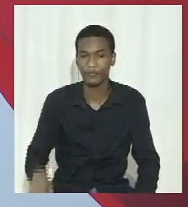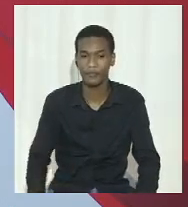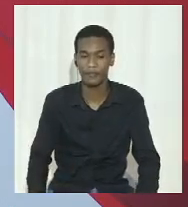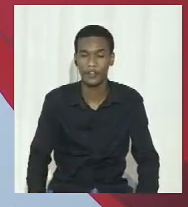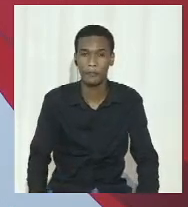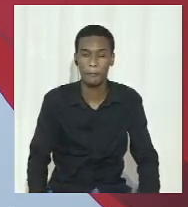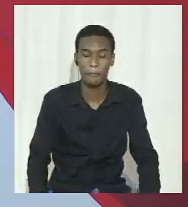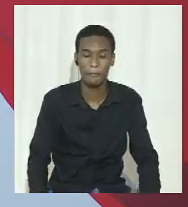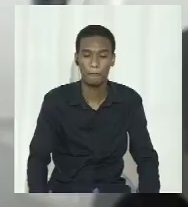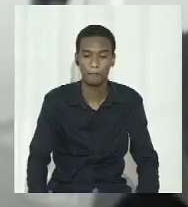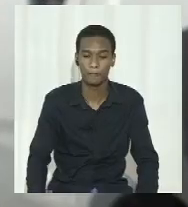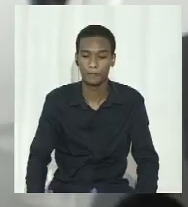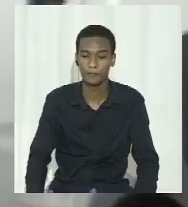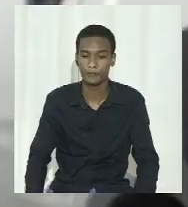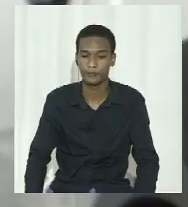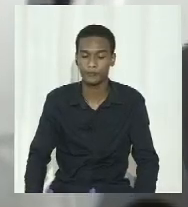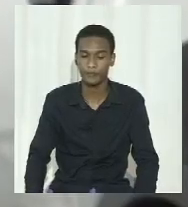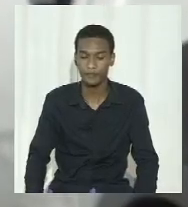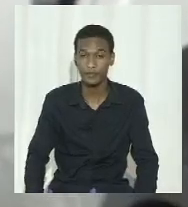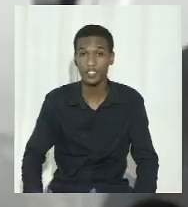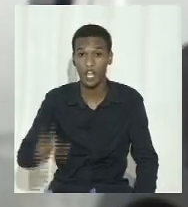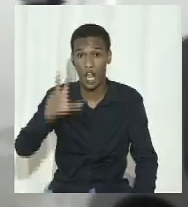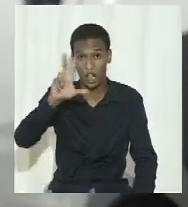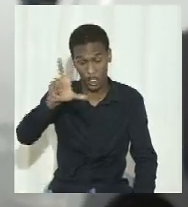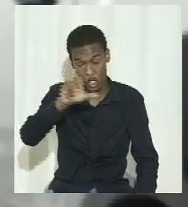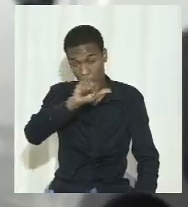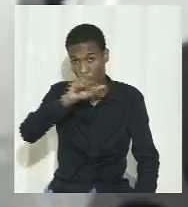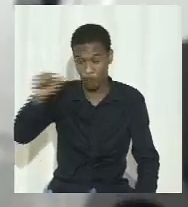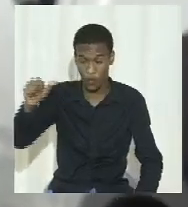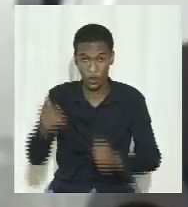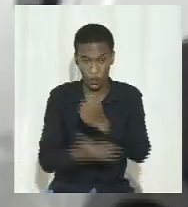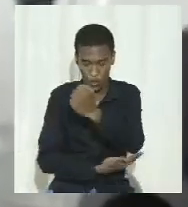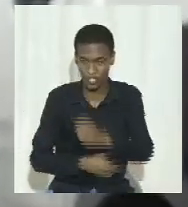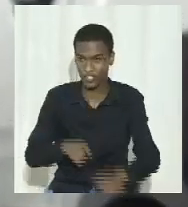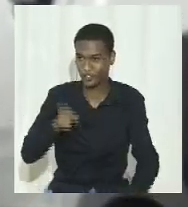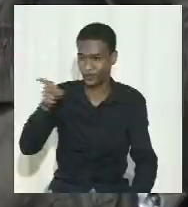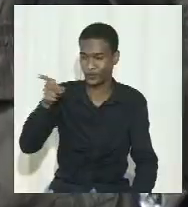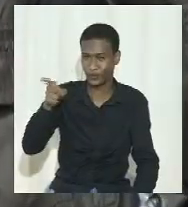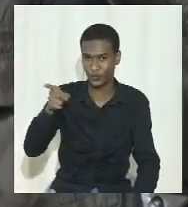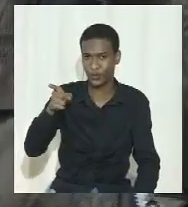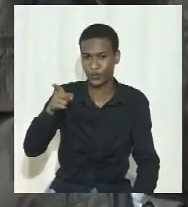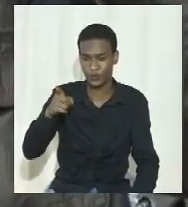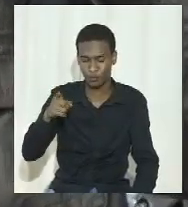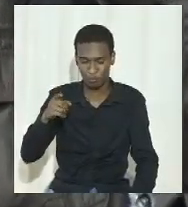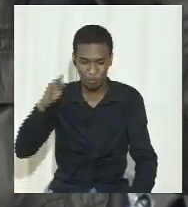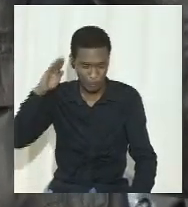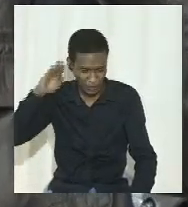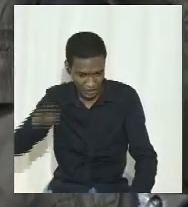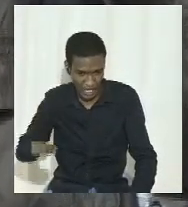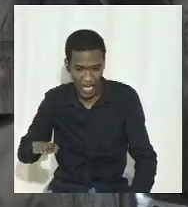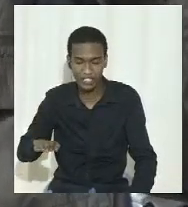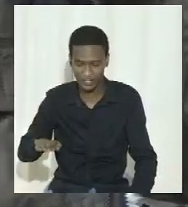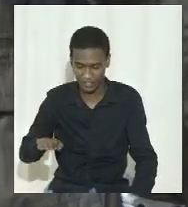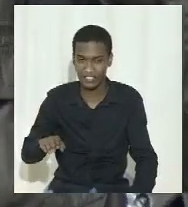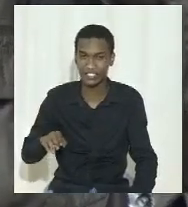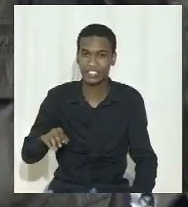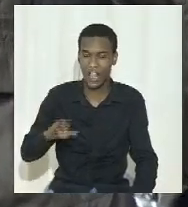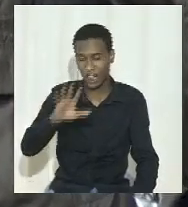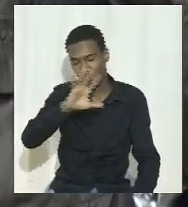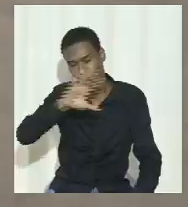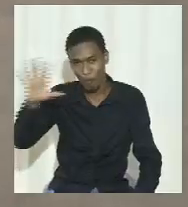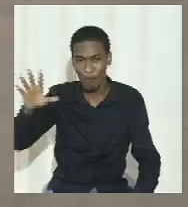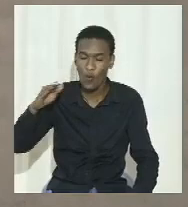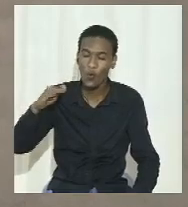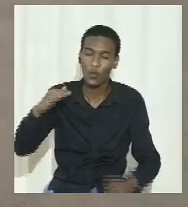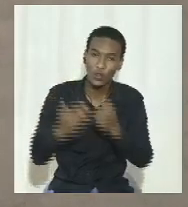Songe andriamparany. Telo ambin'ny folo taona no zandriny indrindra raha manodidina ny dimampolo taona kosa ny zokiny amin'izy efatra